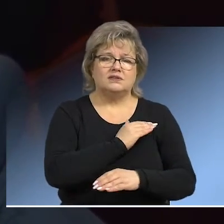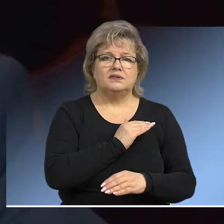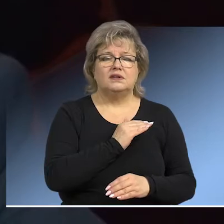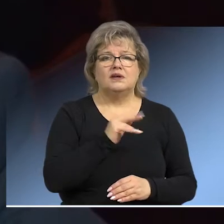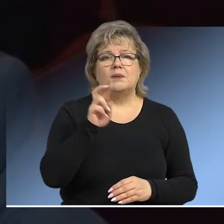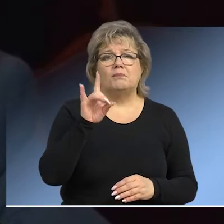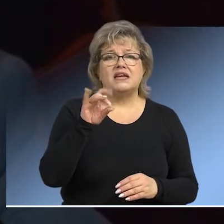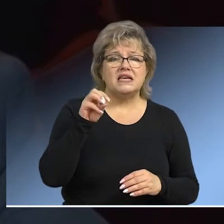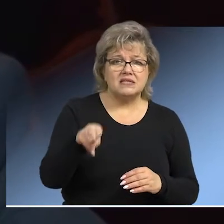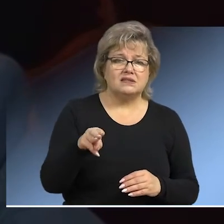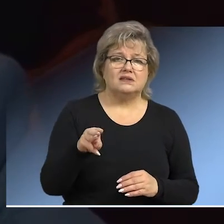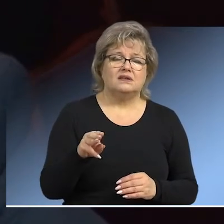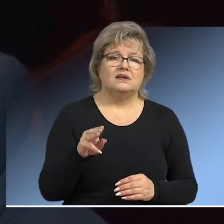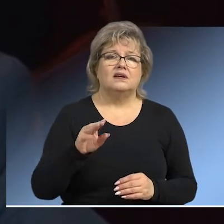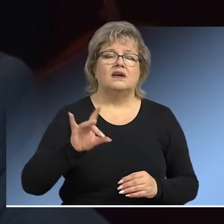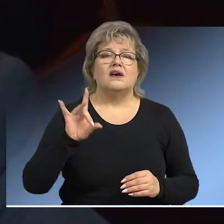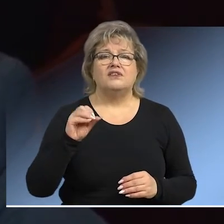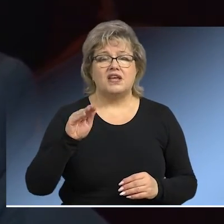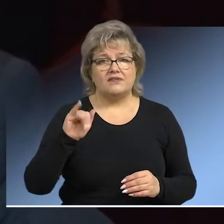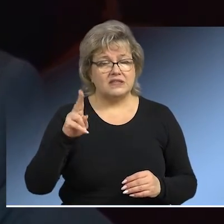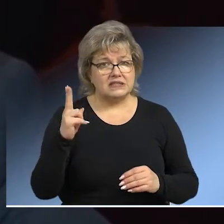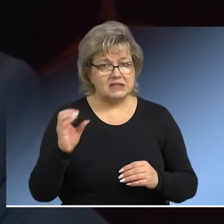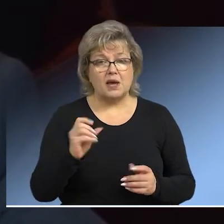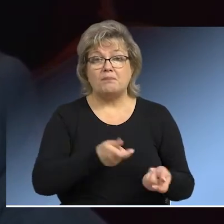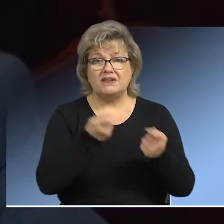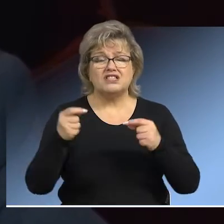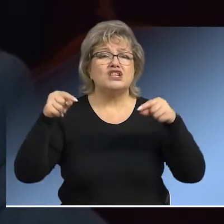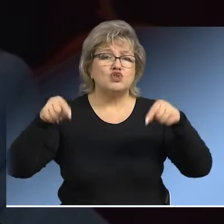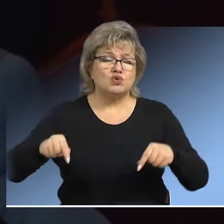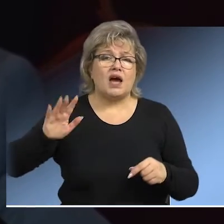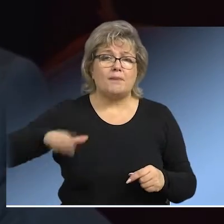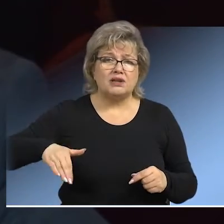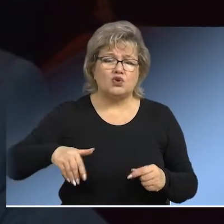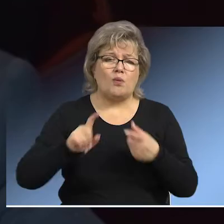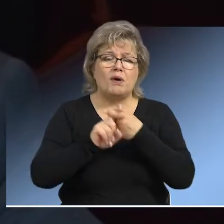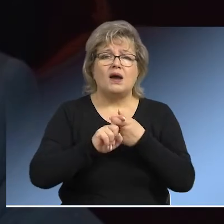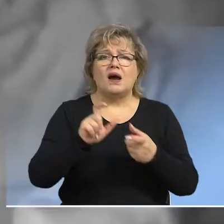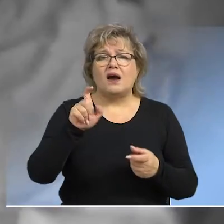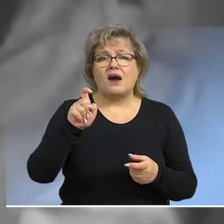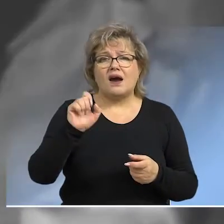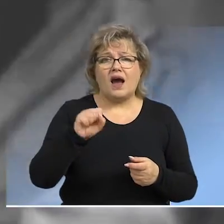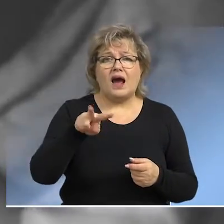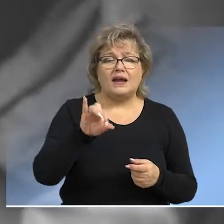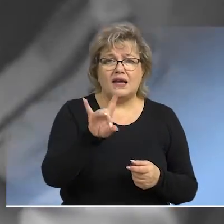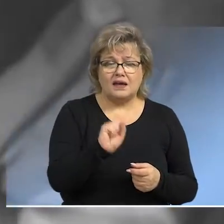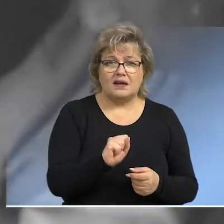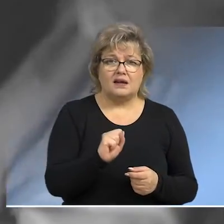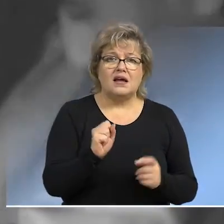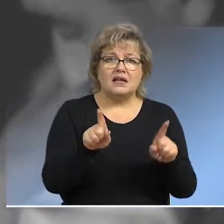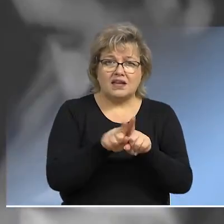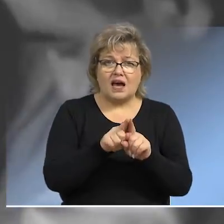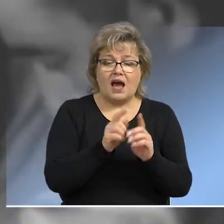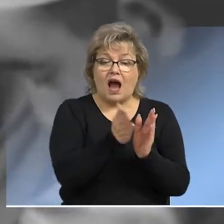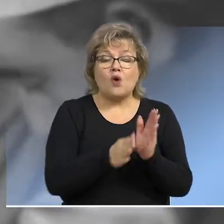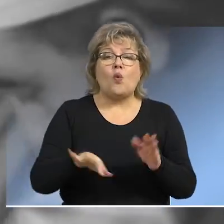В Бресте, в Речице, привезли сюда, понял, там, холера, окопная болезнь